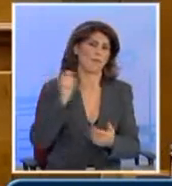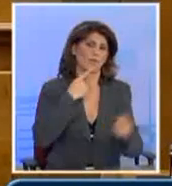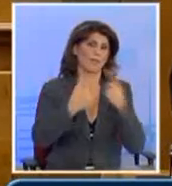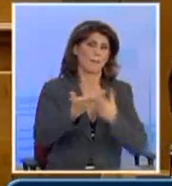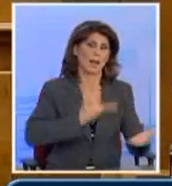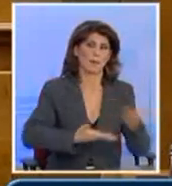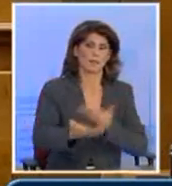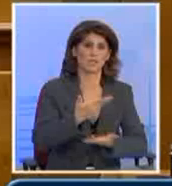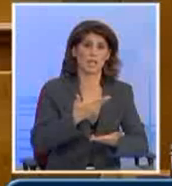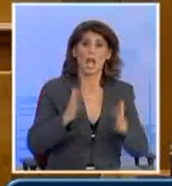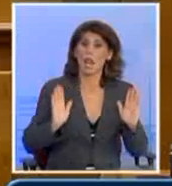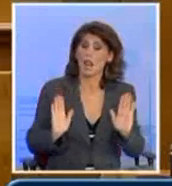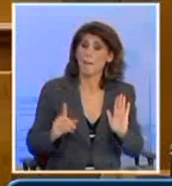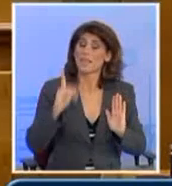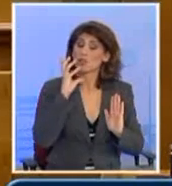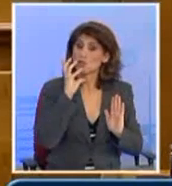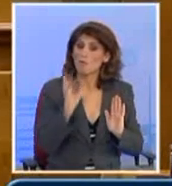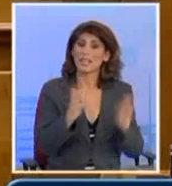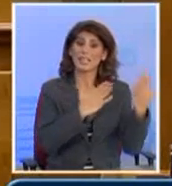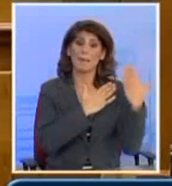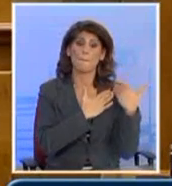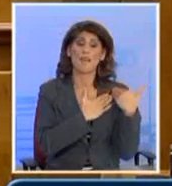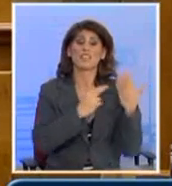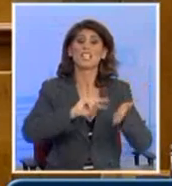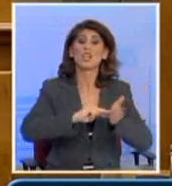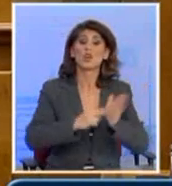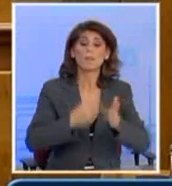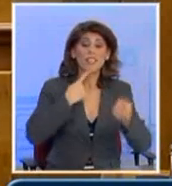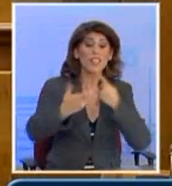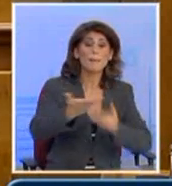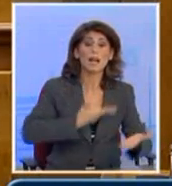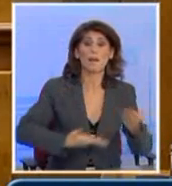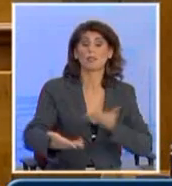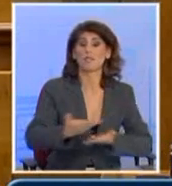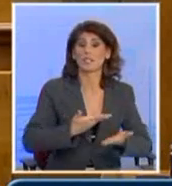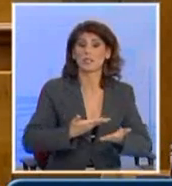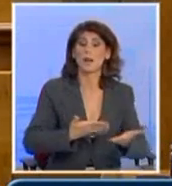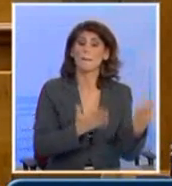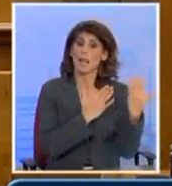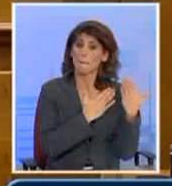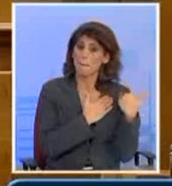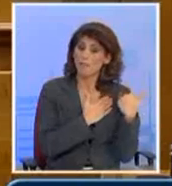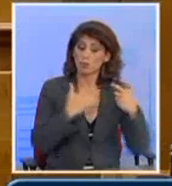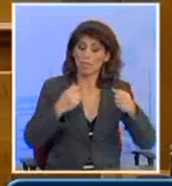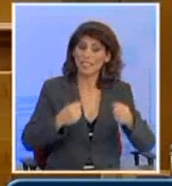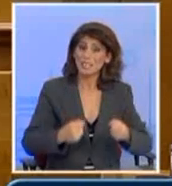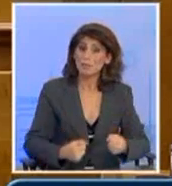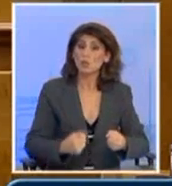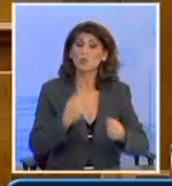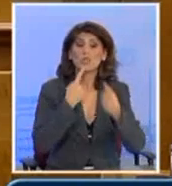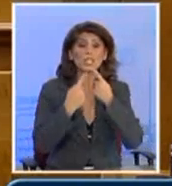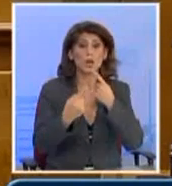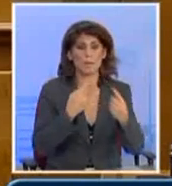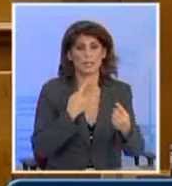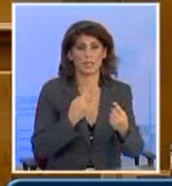διαπραγμάτευση, αλλά μια σοβαρή και υπεύθυνη οικονομική διαπραγμάτευση με υπεύθυνους θεσμικούς